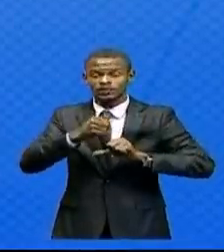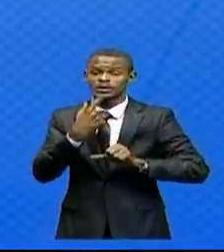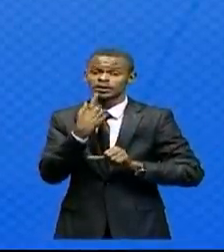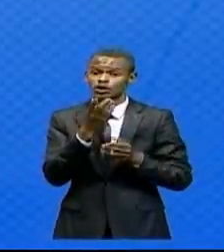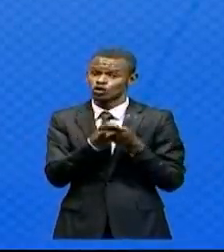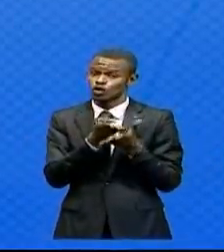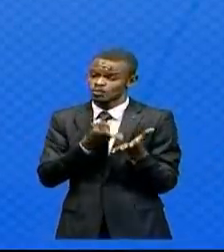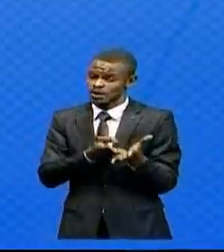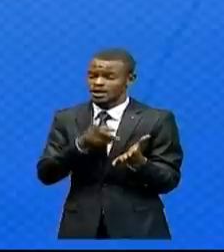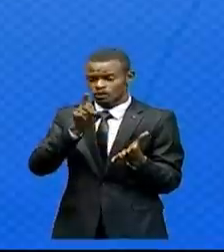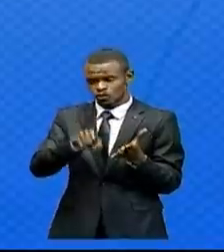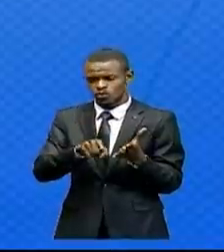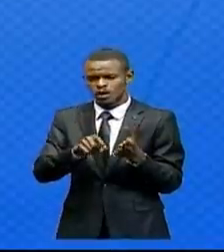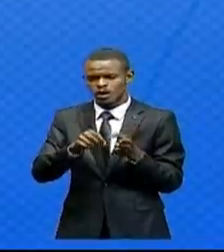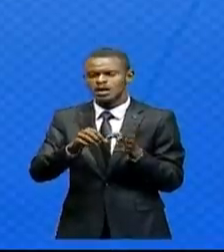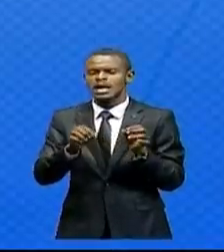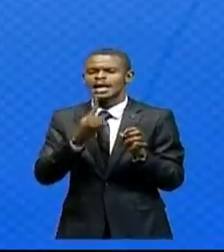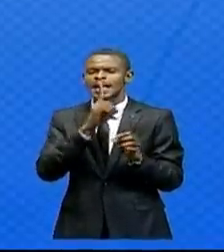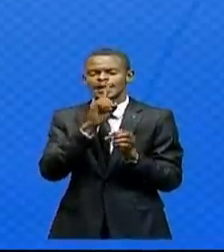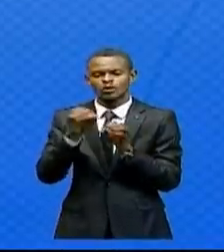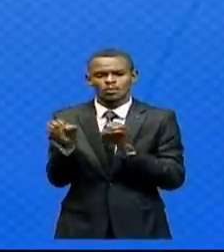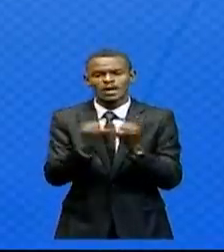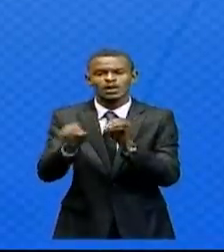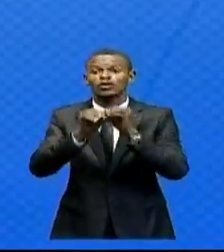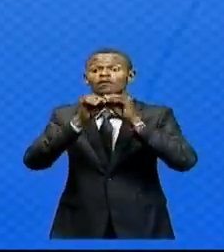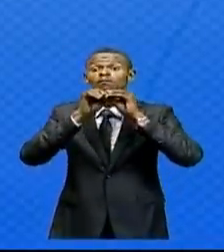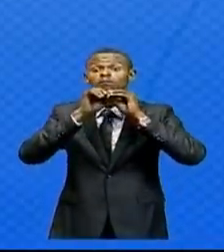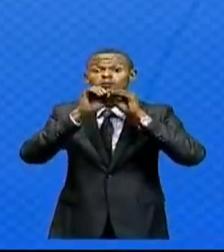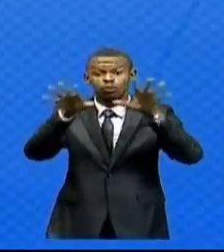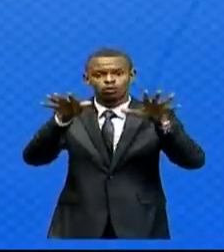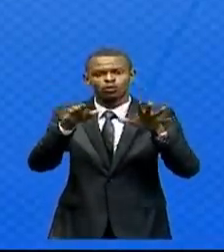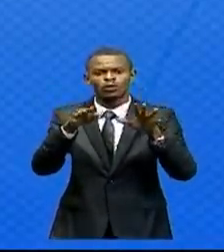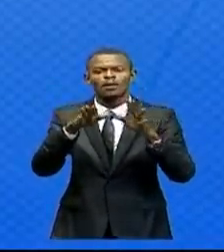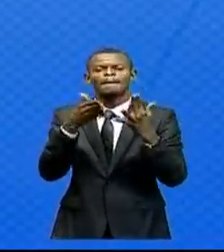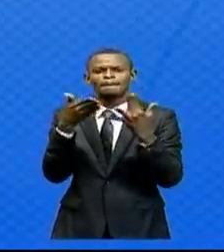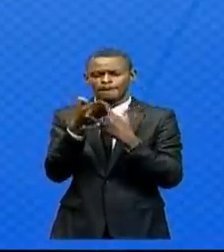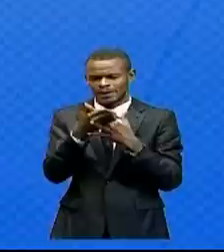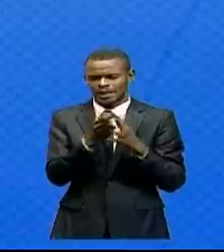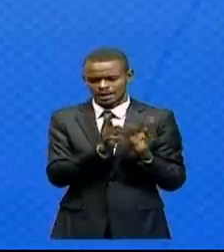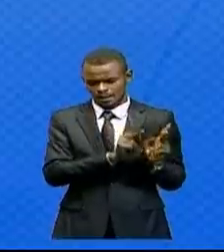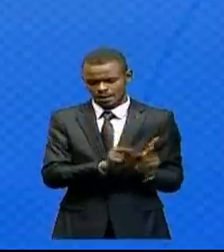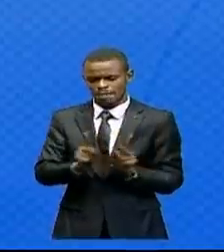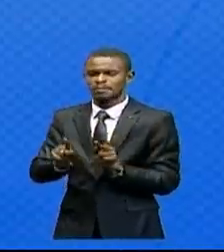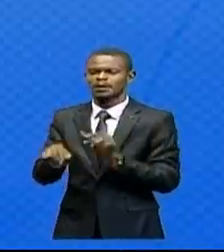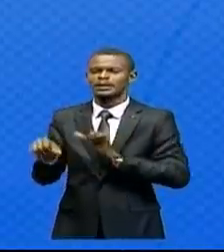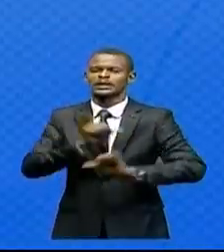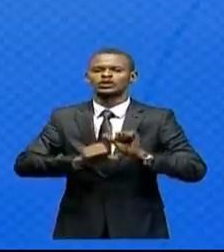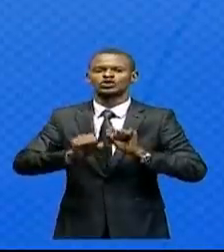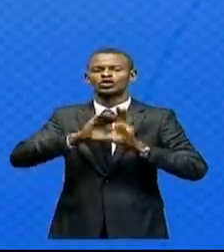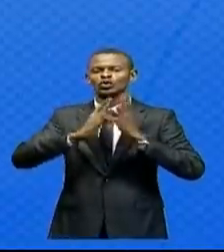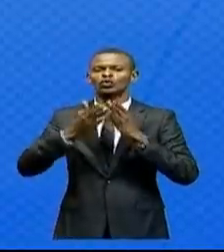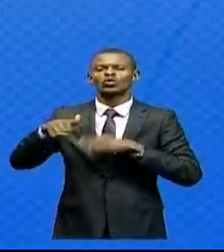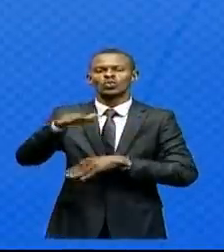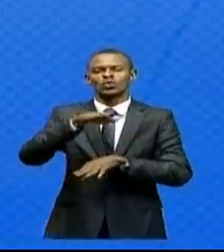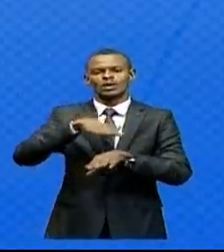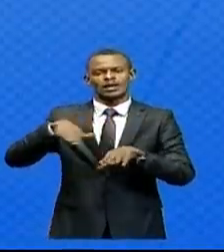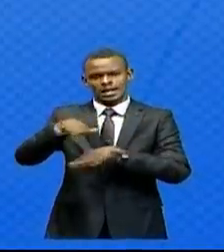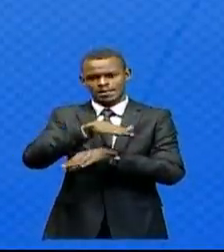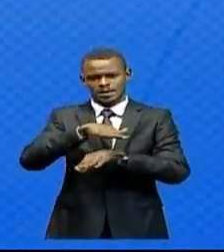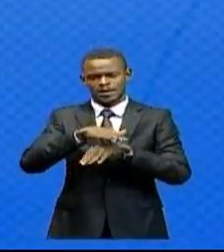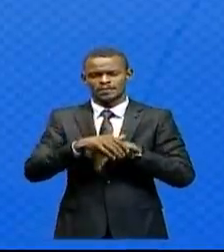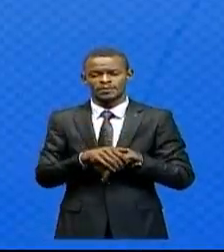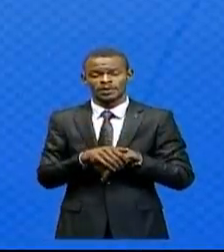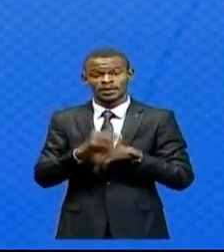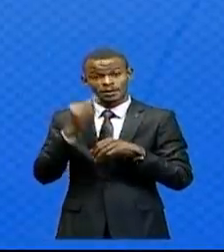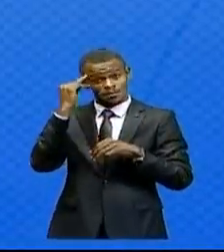rendus opérationnels et vulgarisés à travers un plan d'action stratégique sur toute l'étendue du pays. Il a prié les membres du